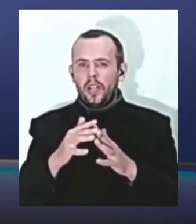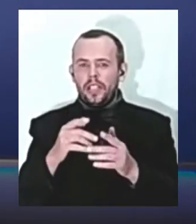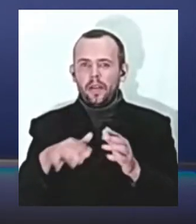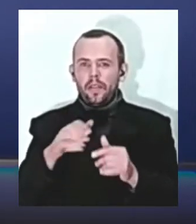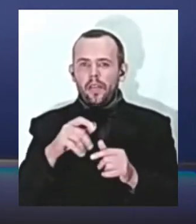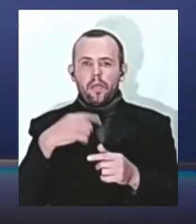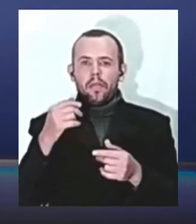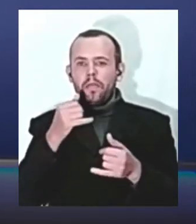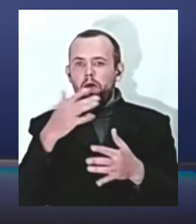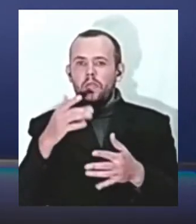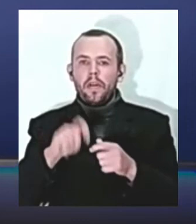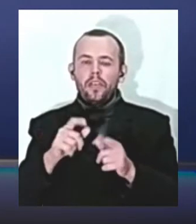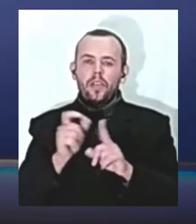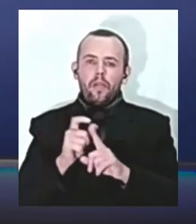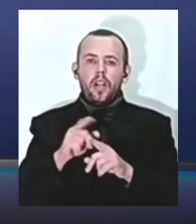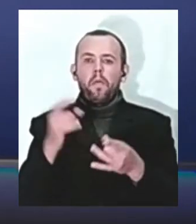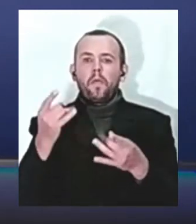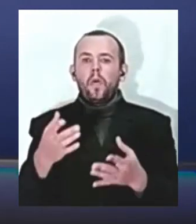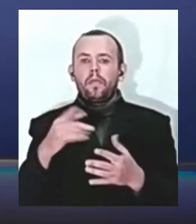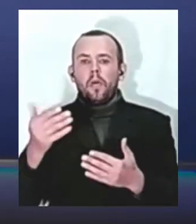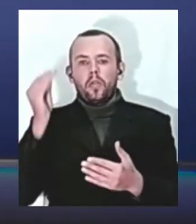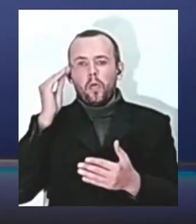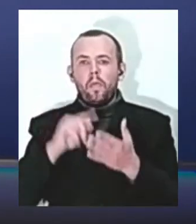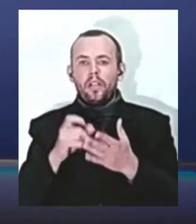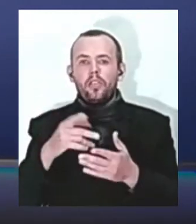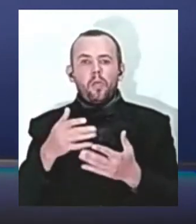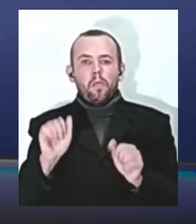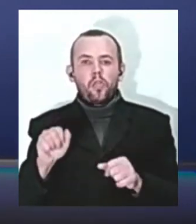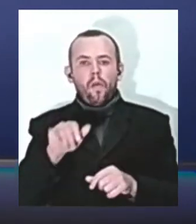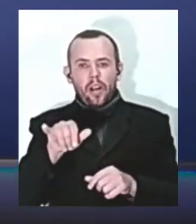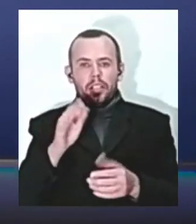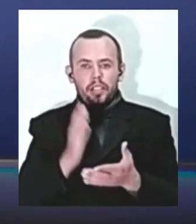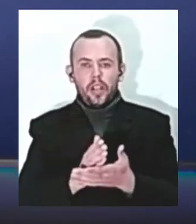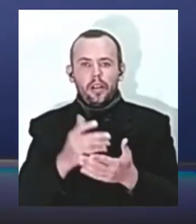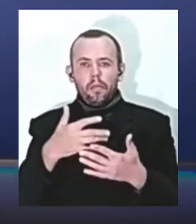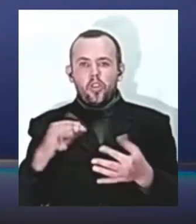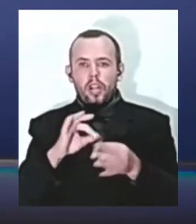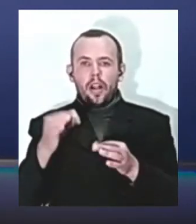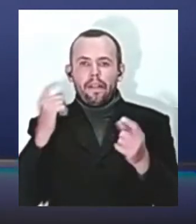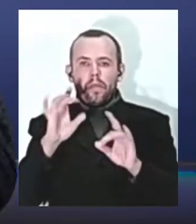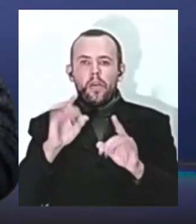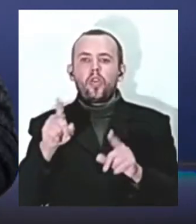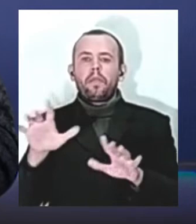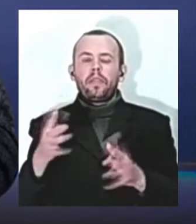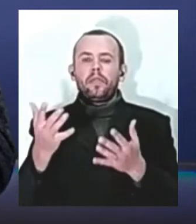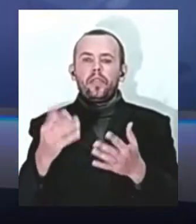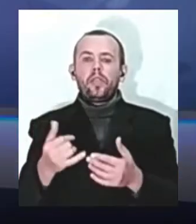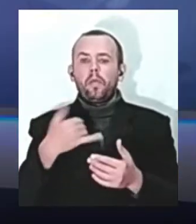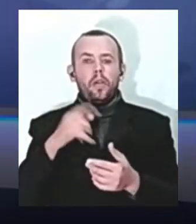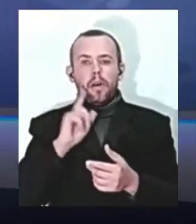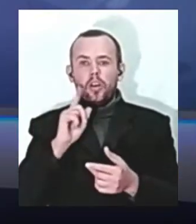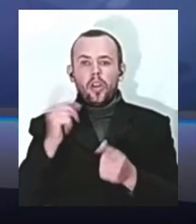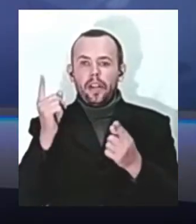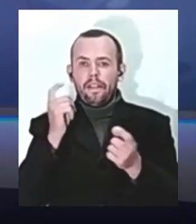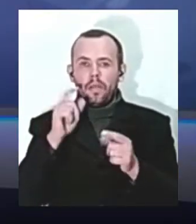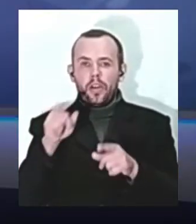слова, просто це була його така думка, позиція. Просто, можливо, у вас є більш детальна інформація, що там відбувається. В мене така ж сама інформація є, як і у вас,